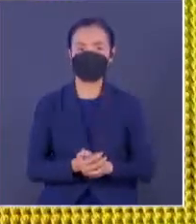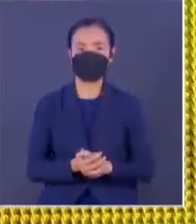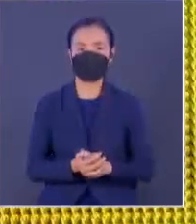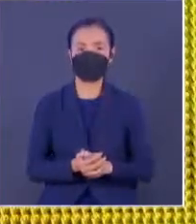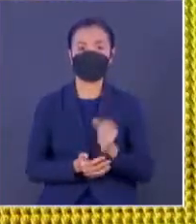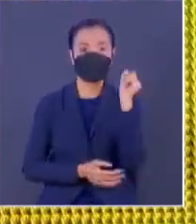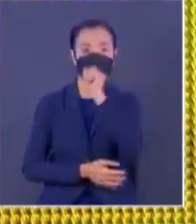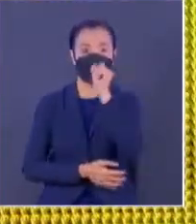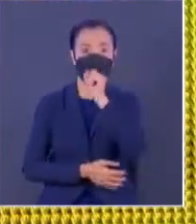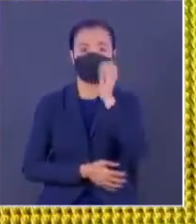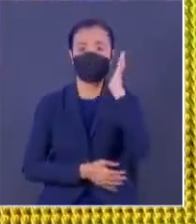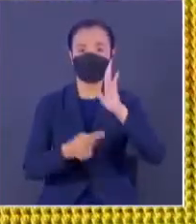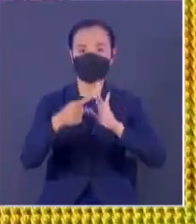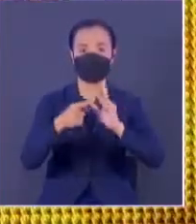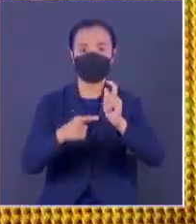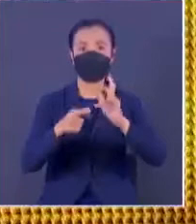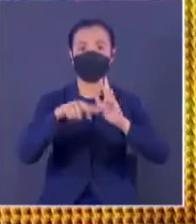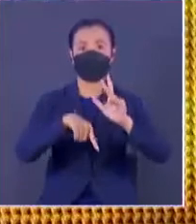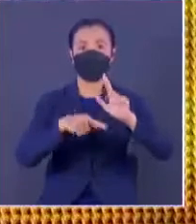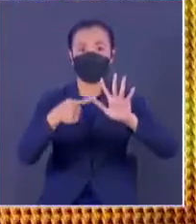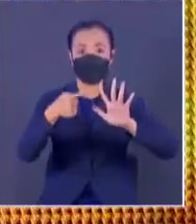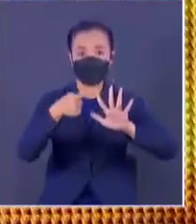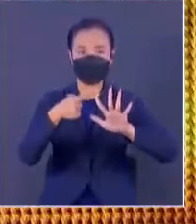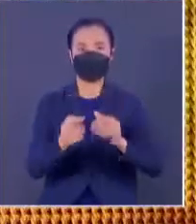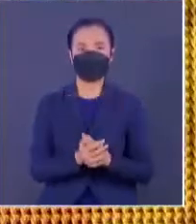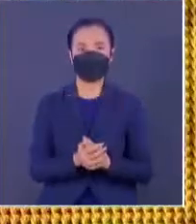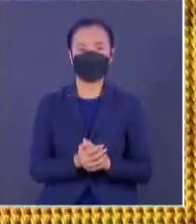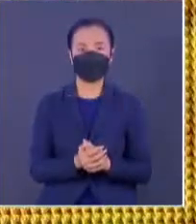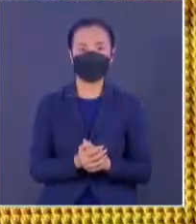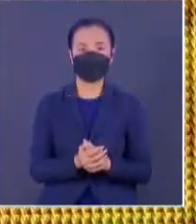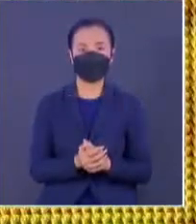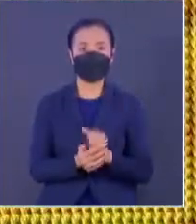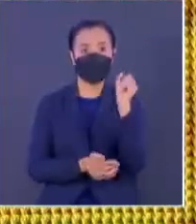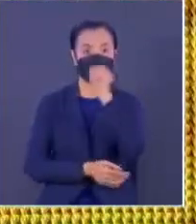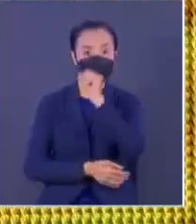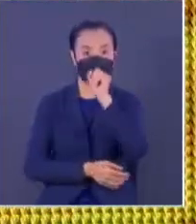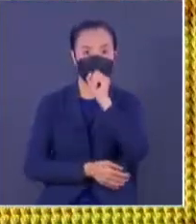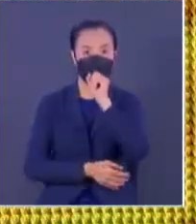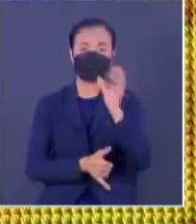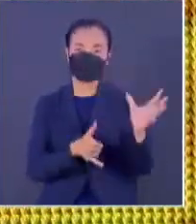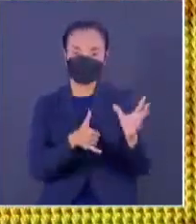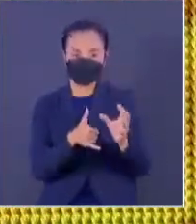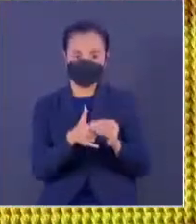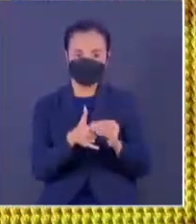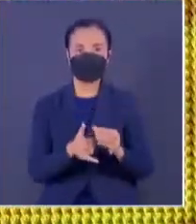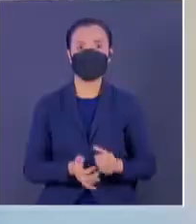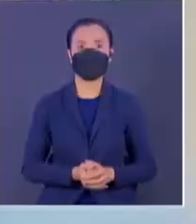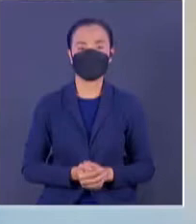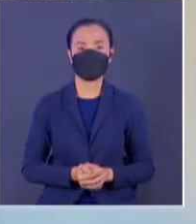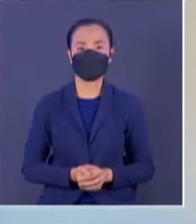มีนักร้องหนุ่มคุณเอ๊ะจิรากรซึ่งก็เป็นอีกหนึ่งคนบันเทิงนะคะที่ได้ออกมาประกาศว่าเขาติดเชื้อโควิด -19 ค่ะ